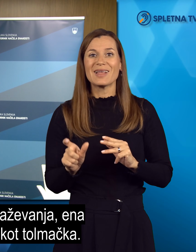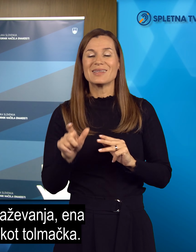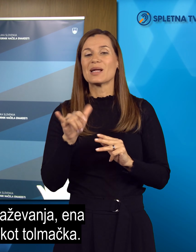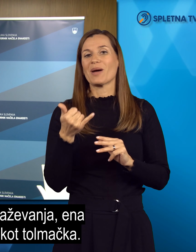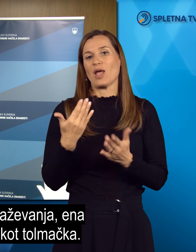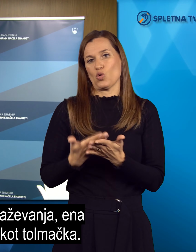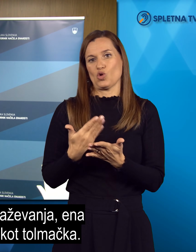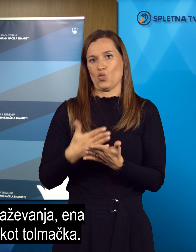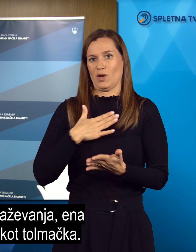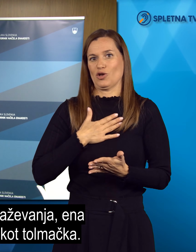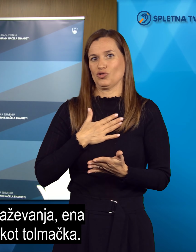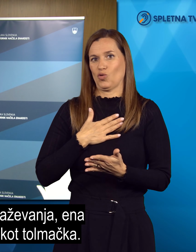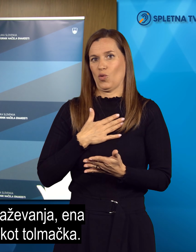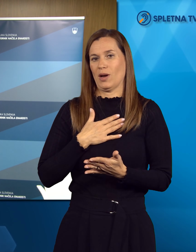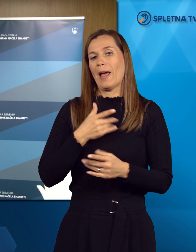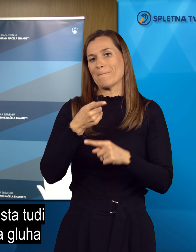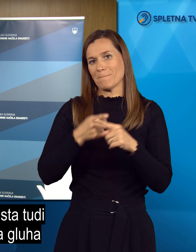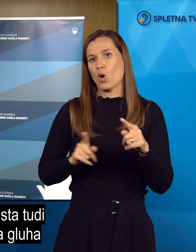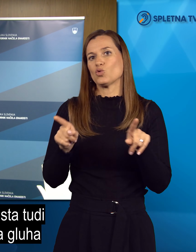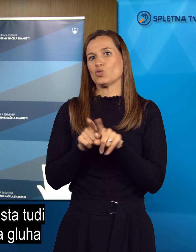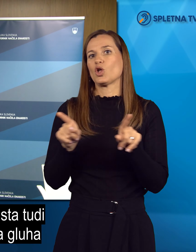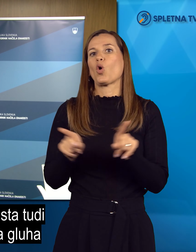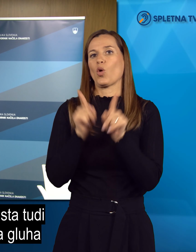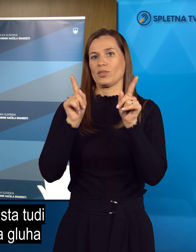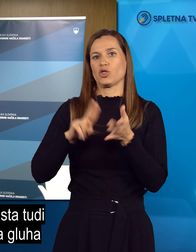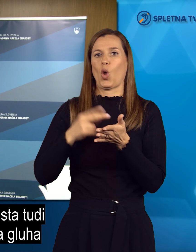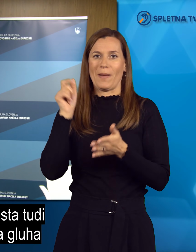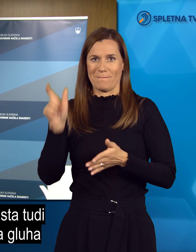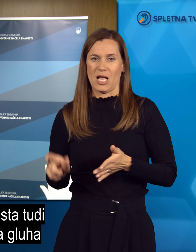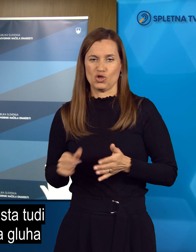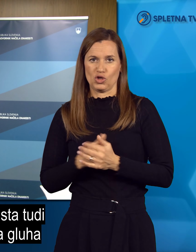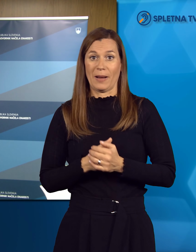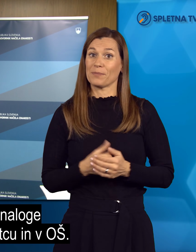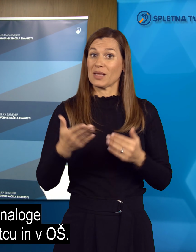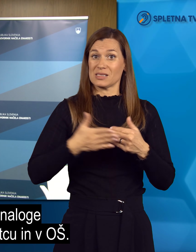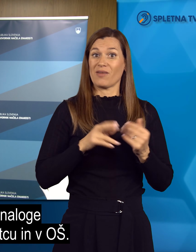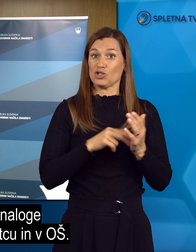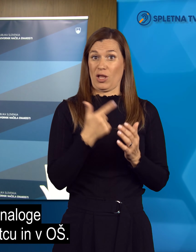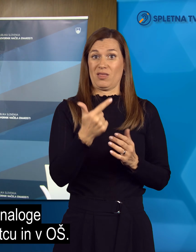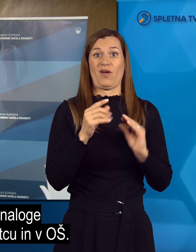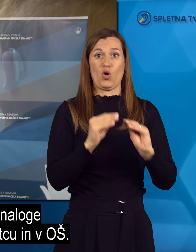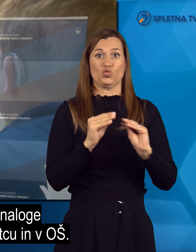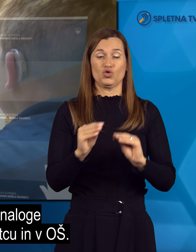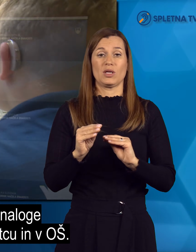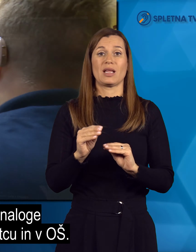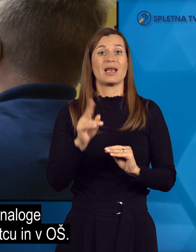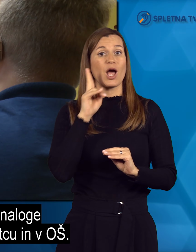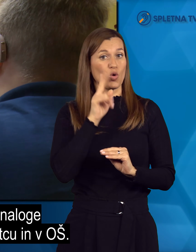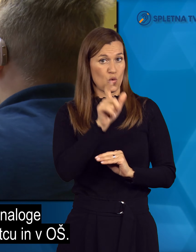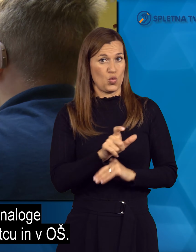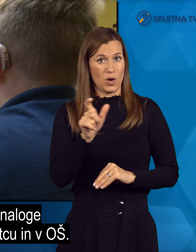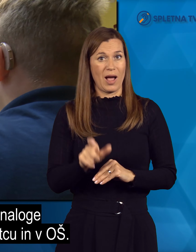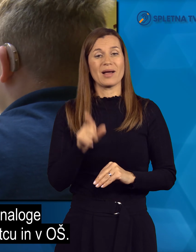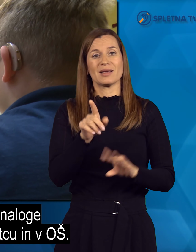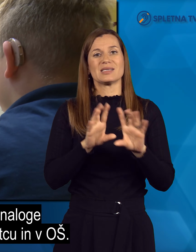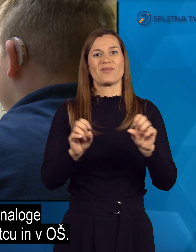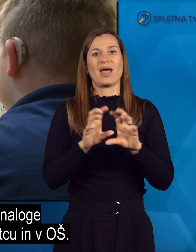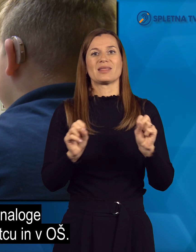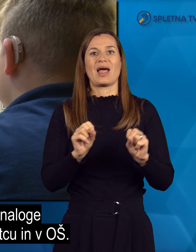in pa pol tudi kot tolmačka. Poleg tega sta tudi 2 učitelja gluha, ki izvajata naloge